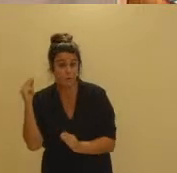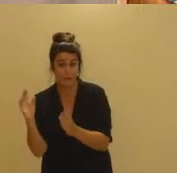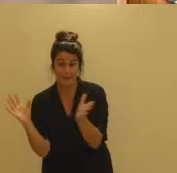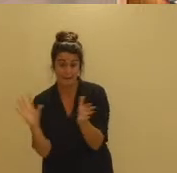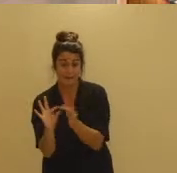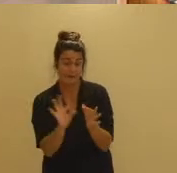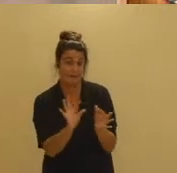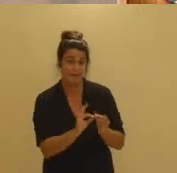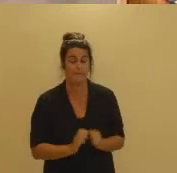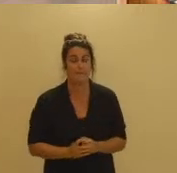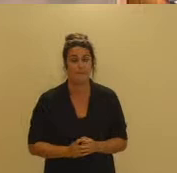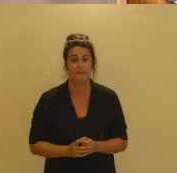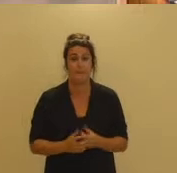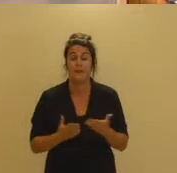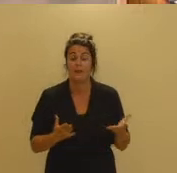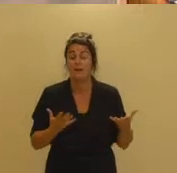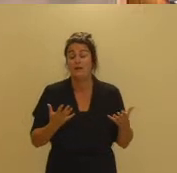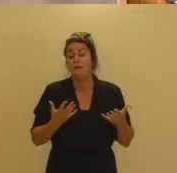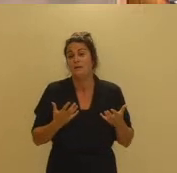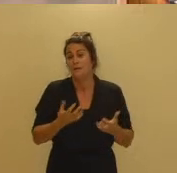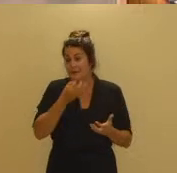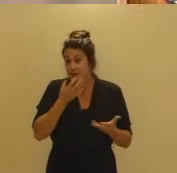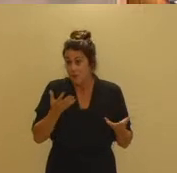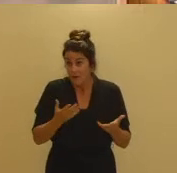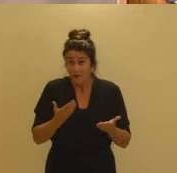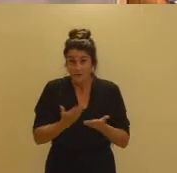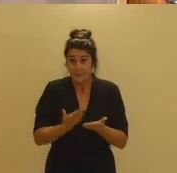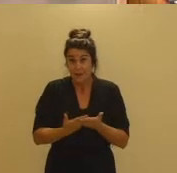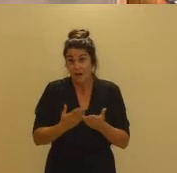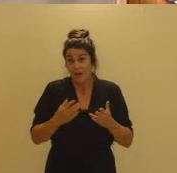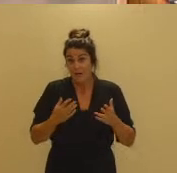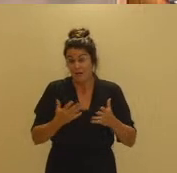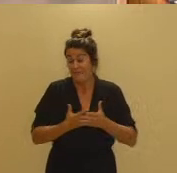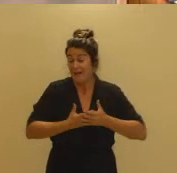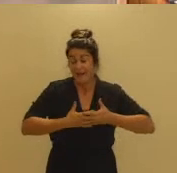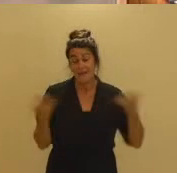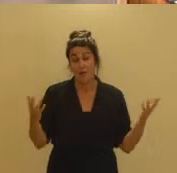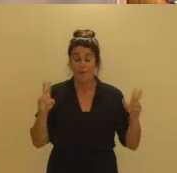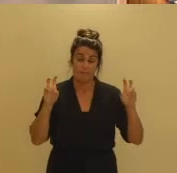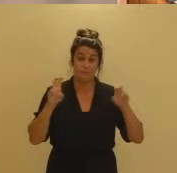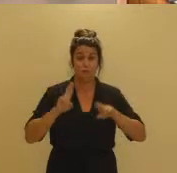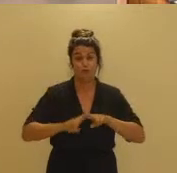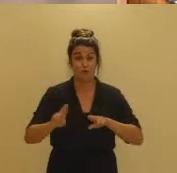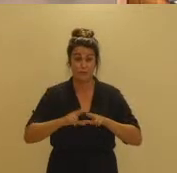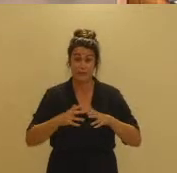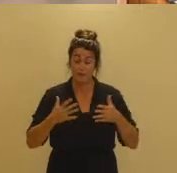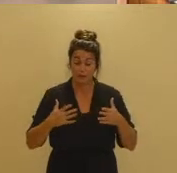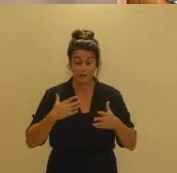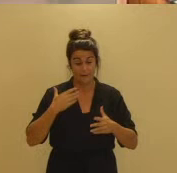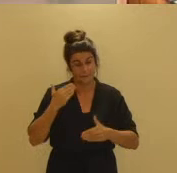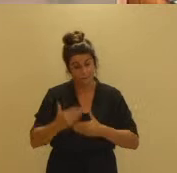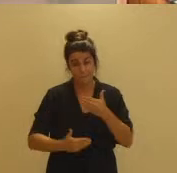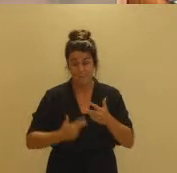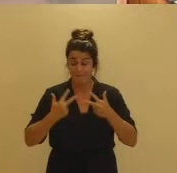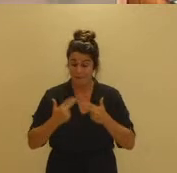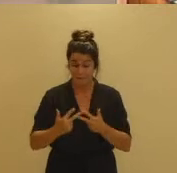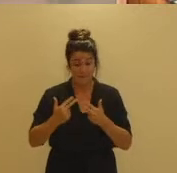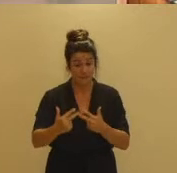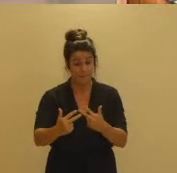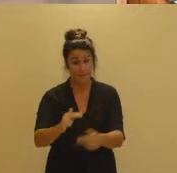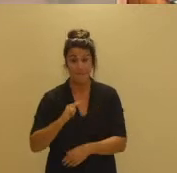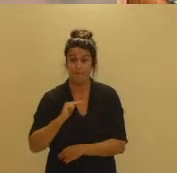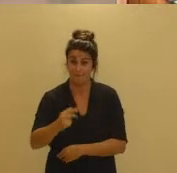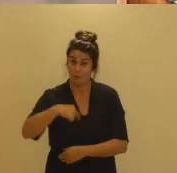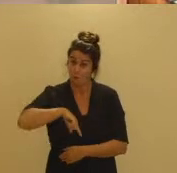Ce que je veux dire par là, c'est que c'est effectivement un chantier énorme qui a beaucoup d'étapes et sur lesquelles il faut